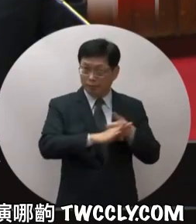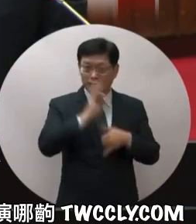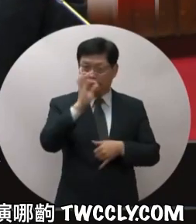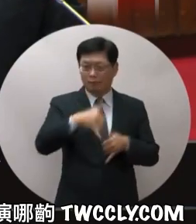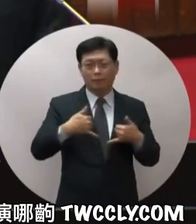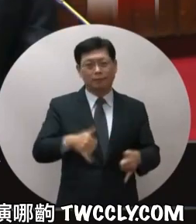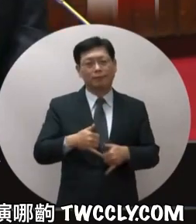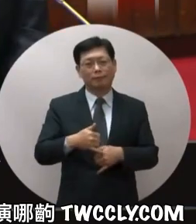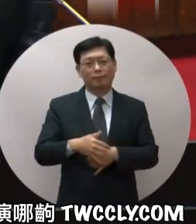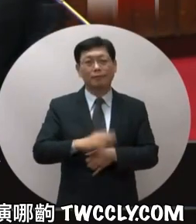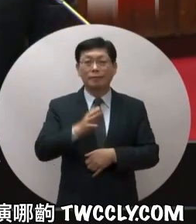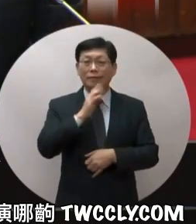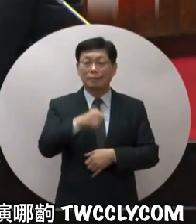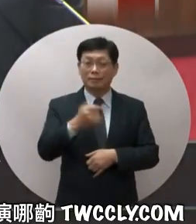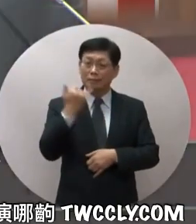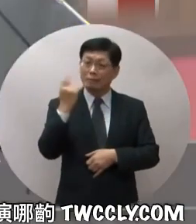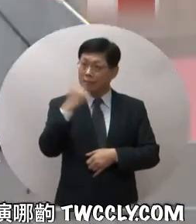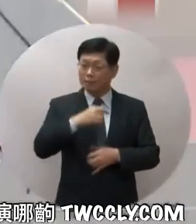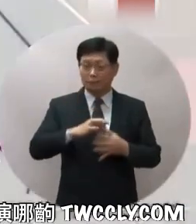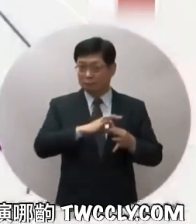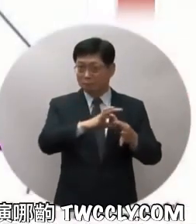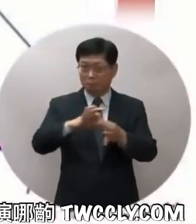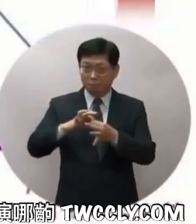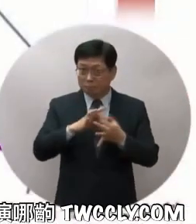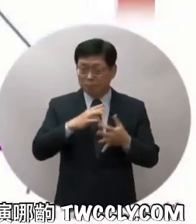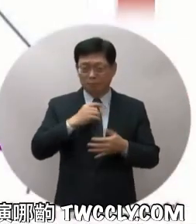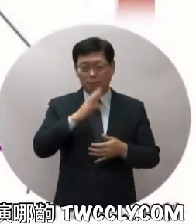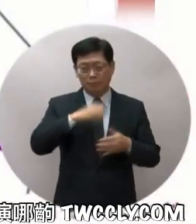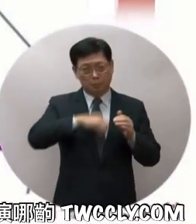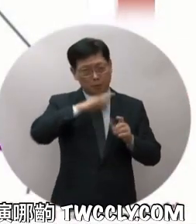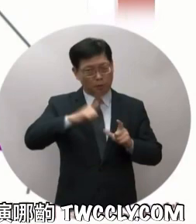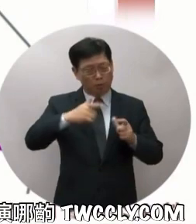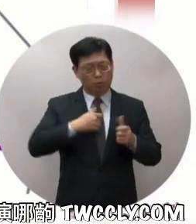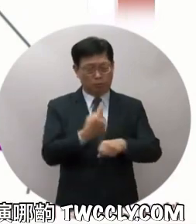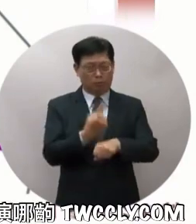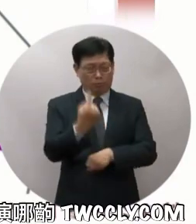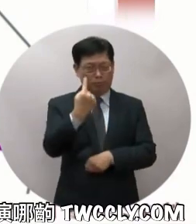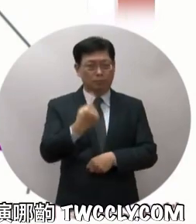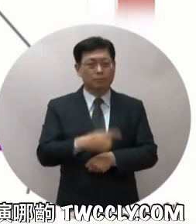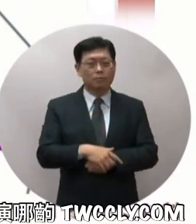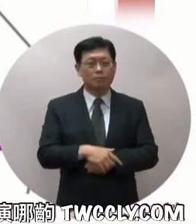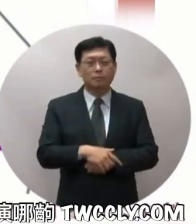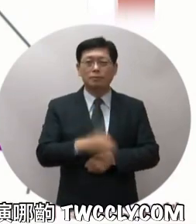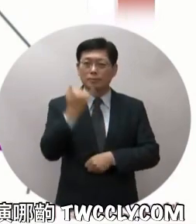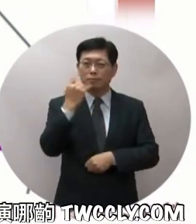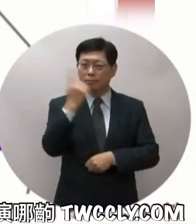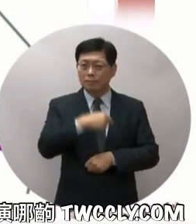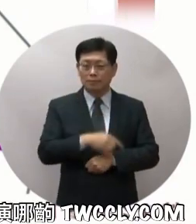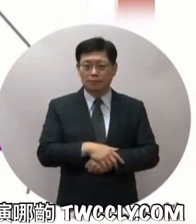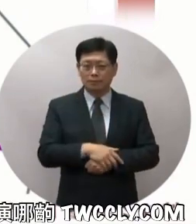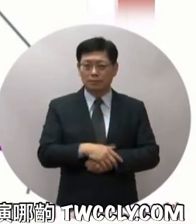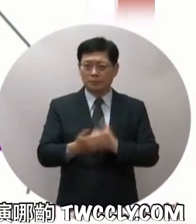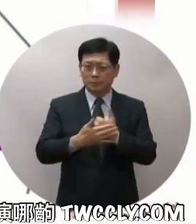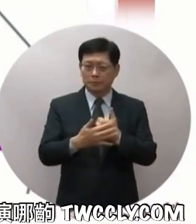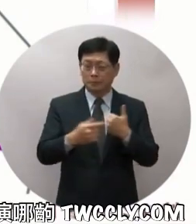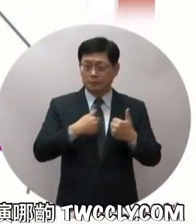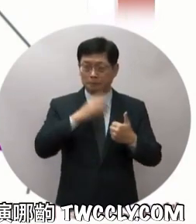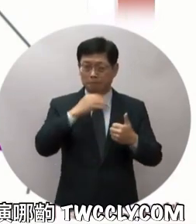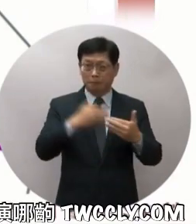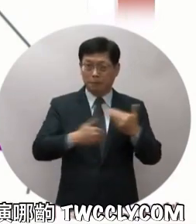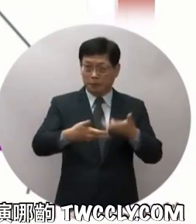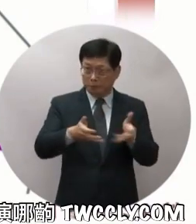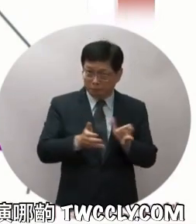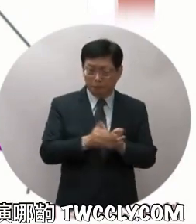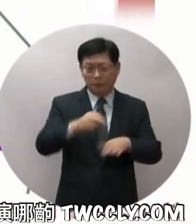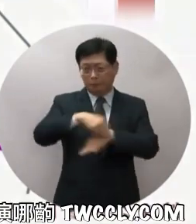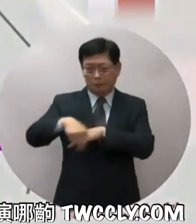快鐵但是怎麼樣連接東西部屏東是最後的義理站所以院長是不是可以讓我們交通部更加